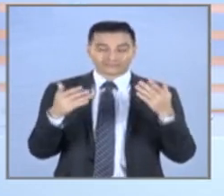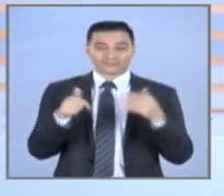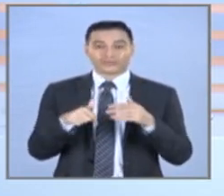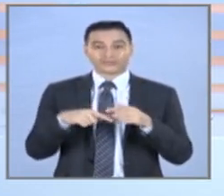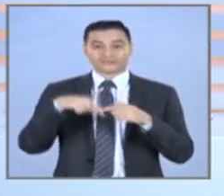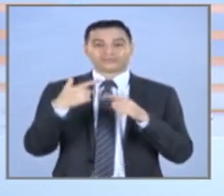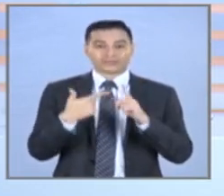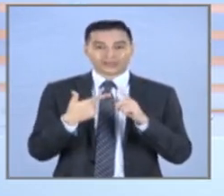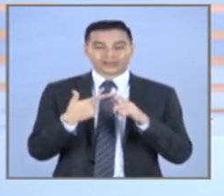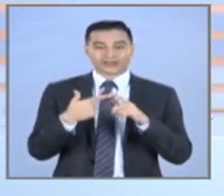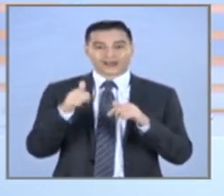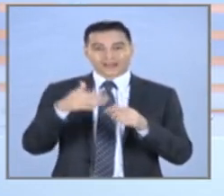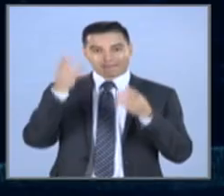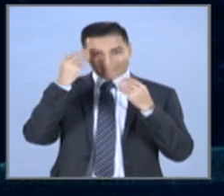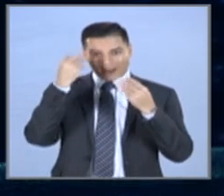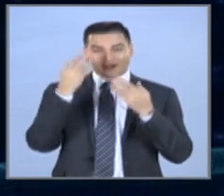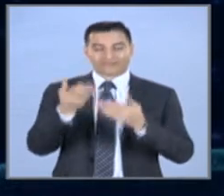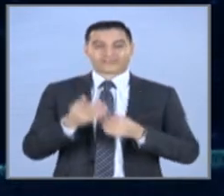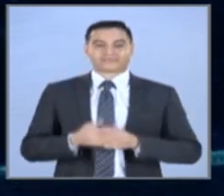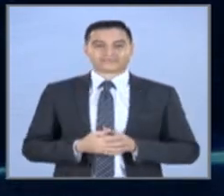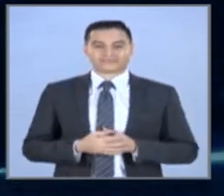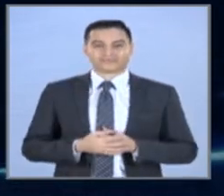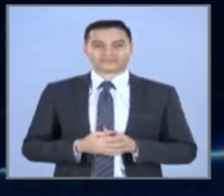ودلوقتي مع الفقرة الثانية، فقرة المعرفة.